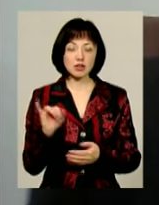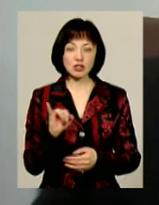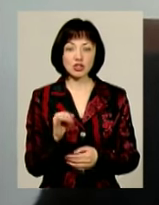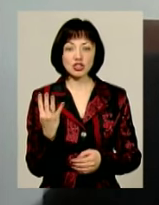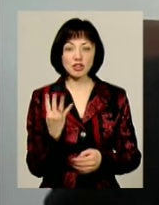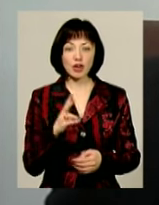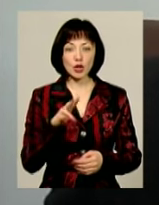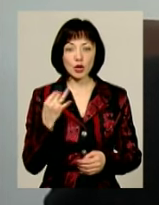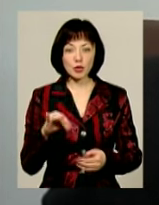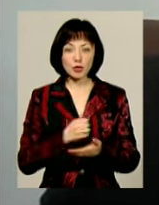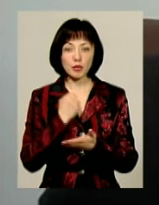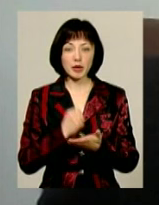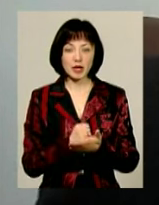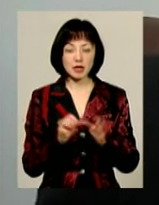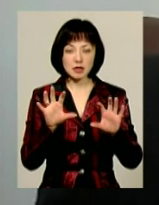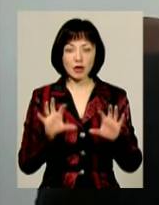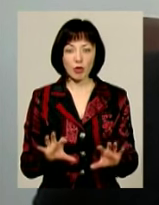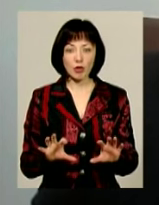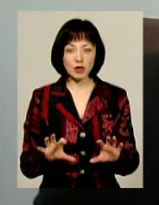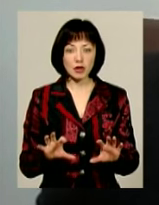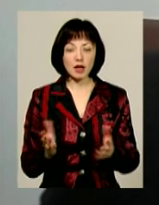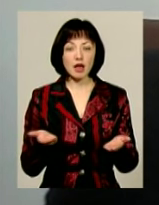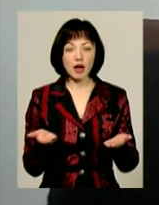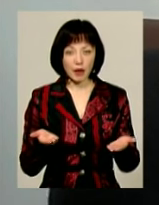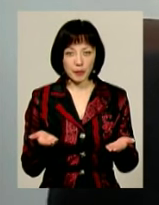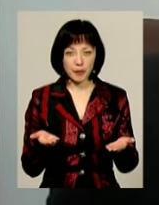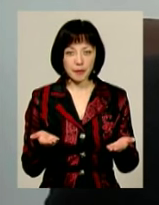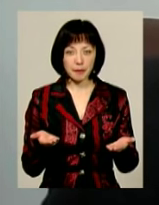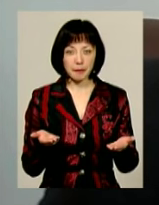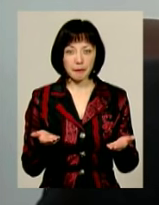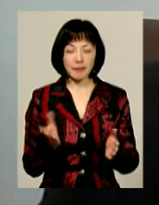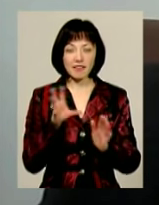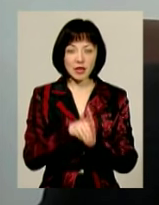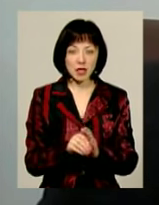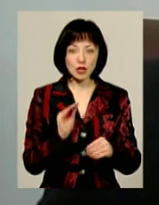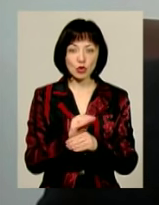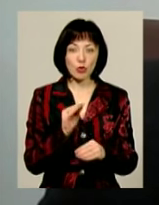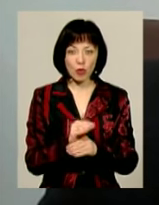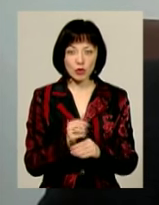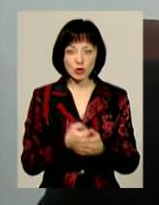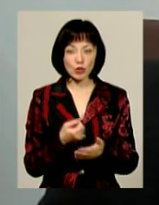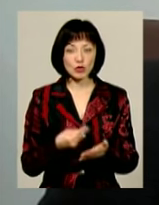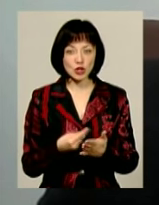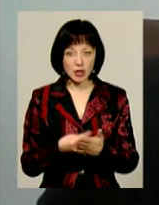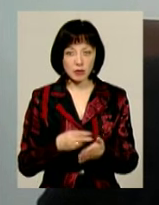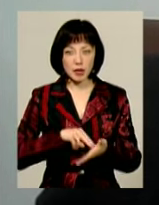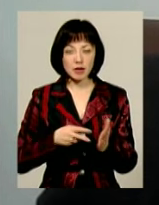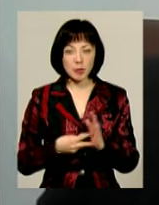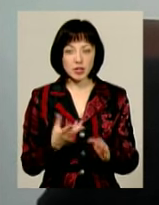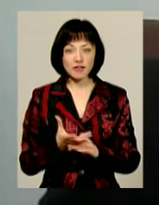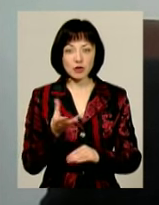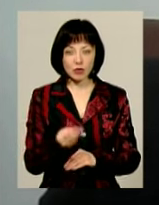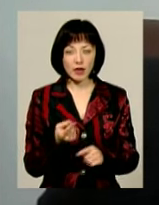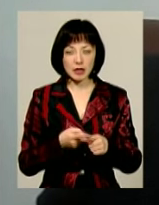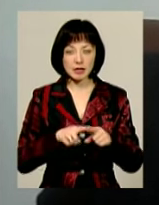4 лютого вони прийняли закон, яким внесли доповнення до бюджету і передбачили